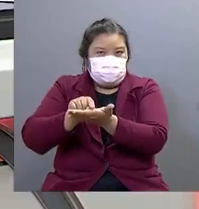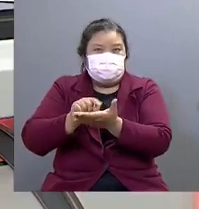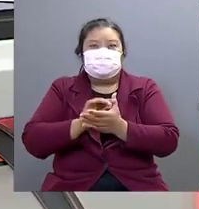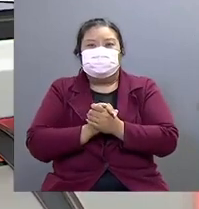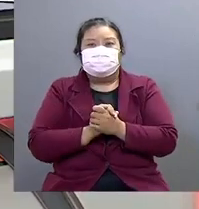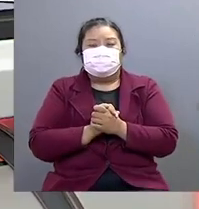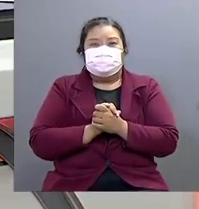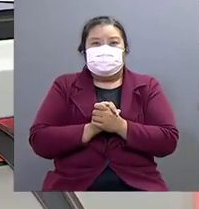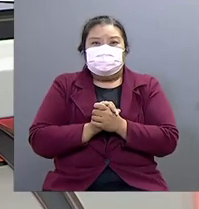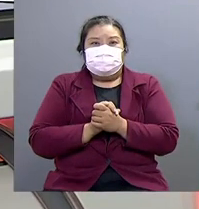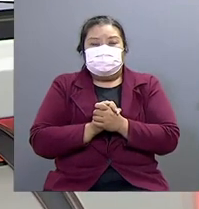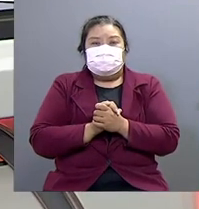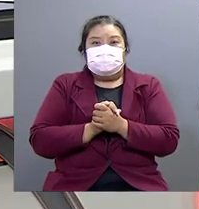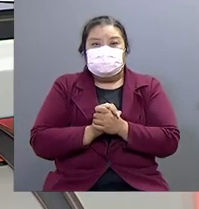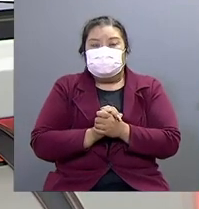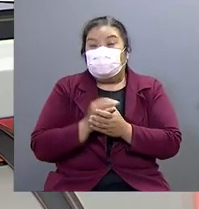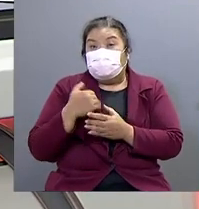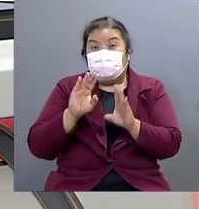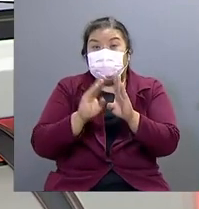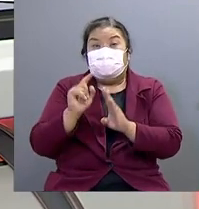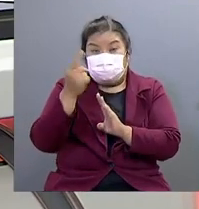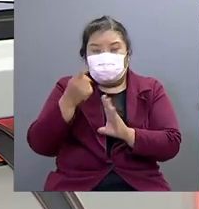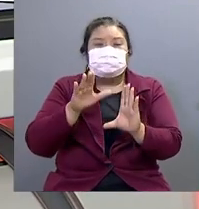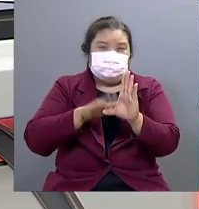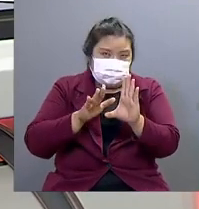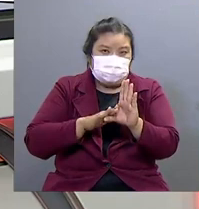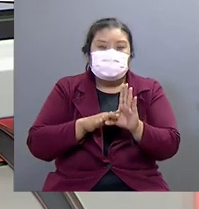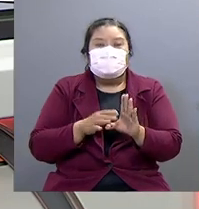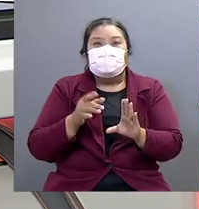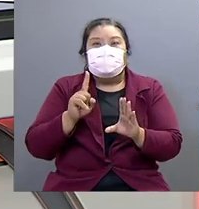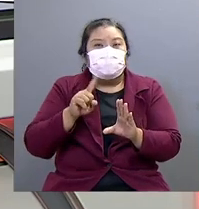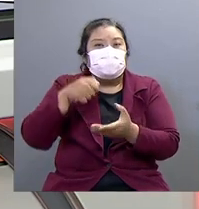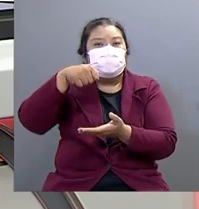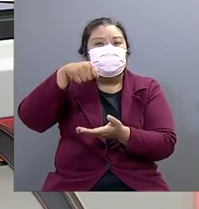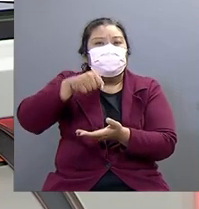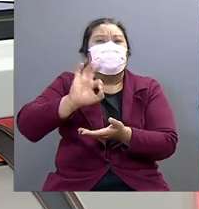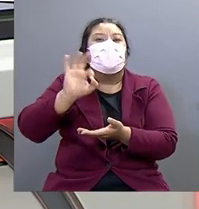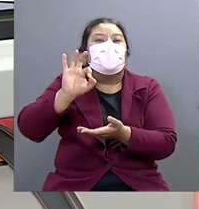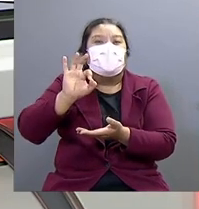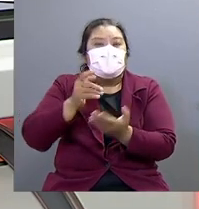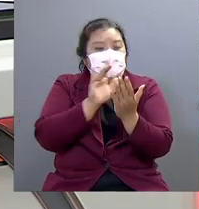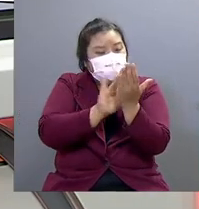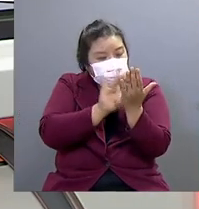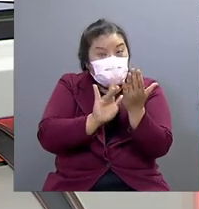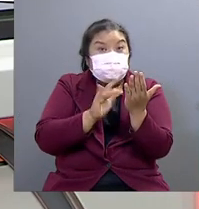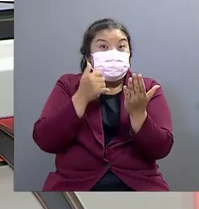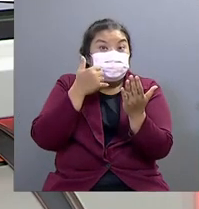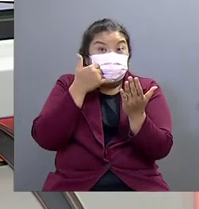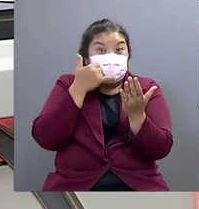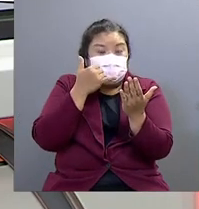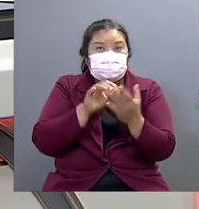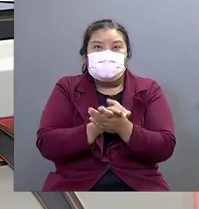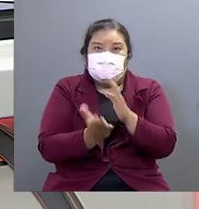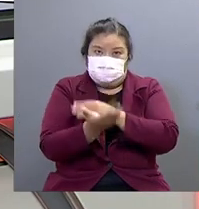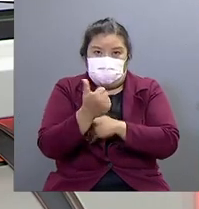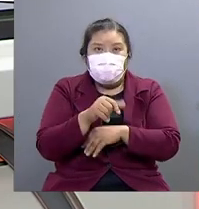ผู้ชมวันนี้เป็นวันเปิดระบบลงทะเบียนคนละครึ่งระยะที่5ซึ่ง2ชั่วโมงผ่านไปค่ะตั้งแต่เปิดระบบกันตั้งแต่6โมงเนี่ยมีคนล